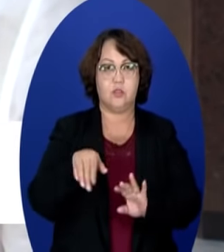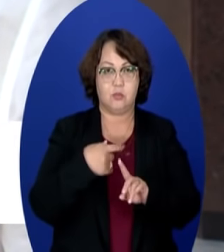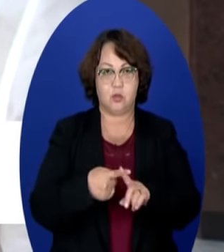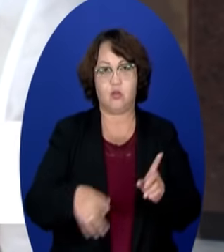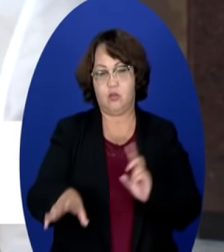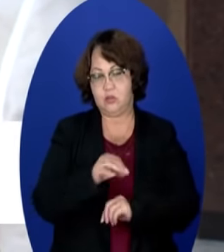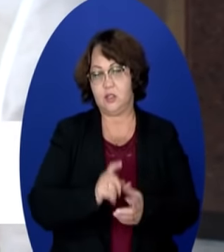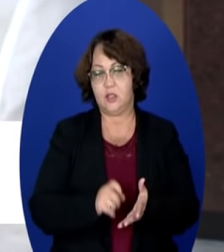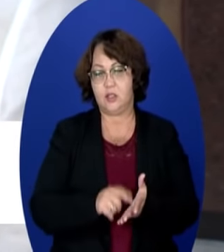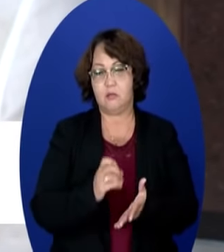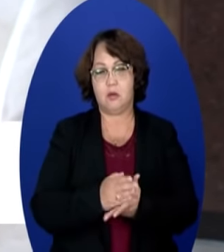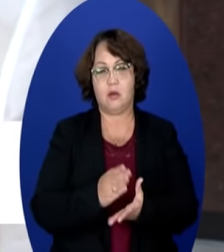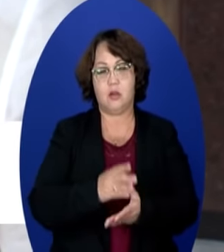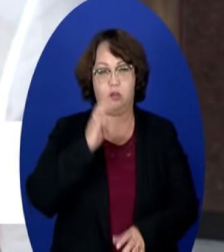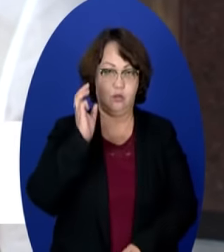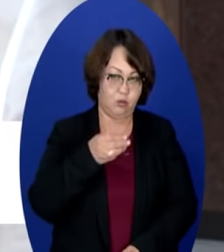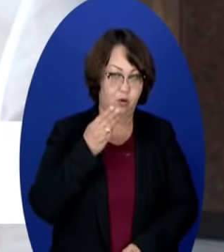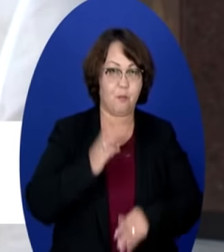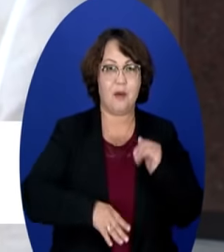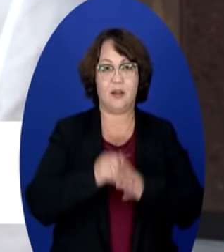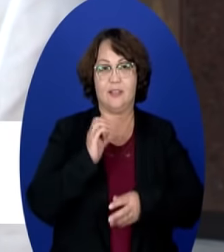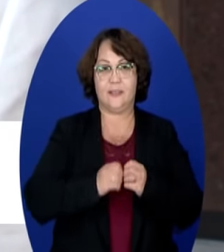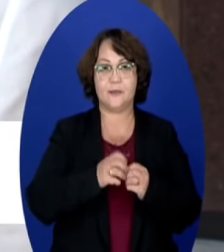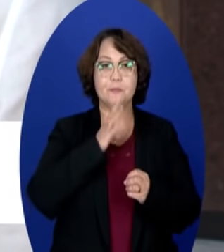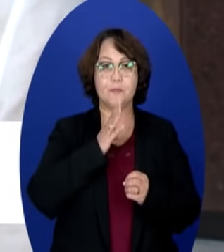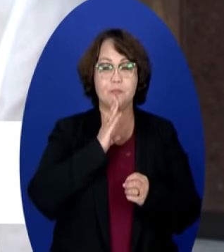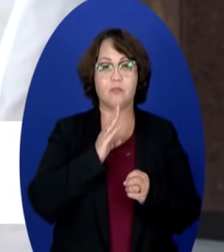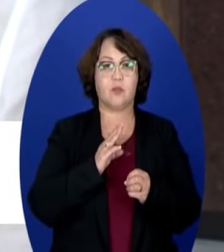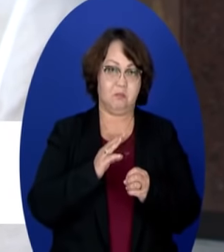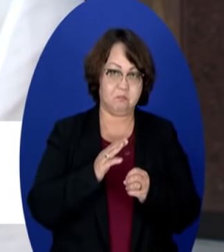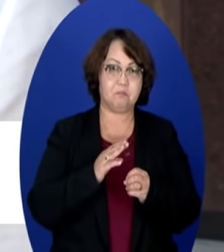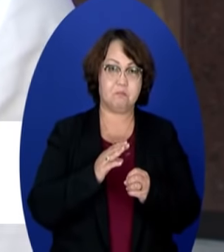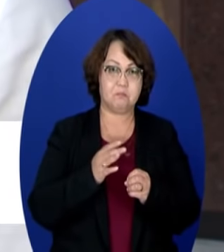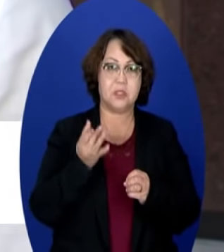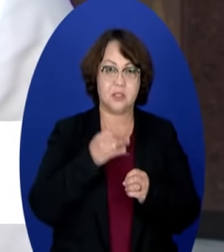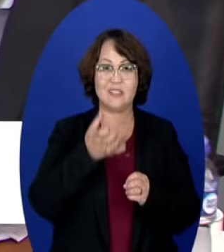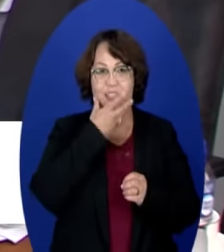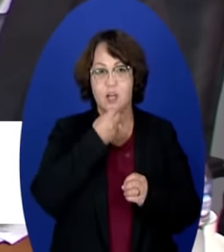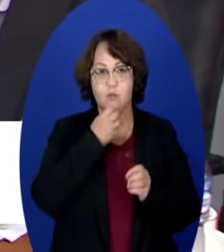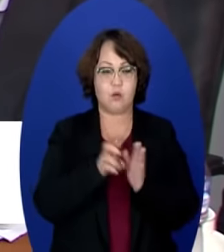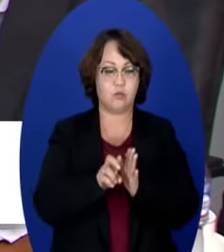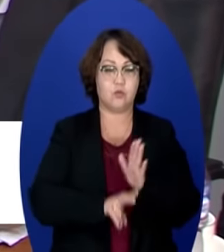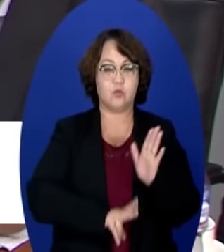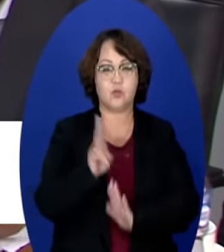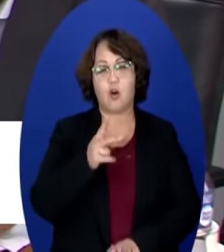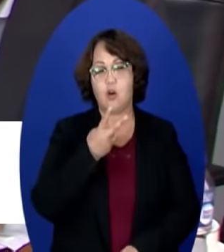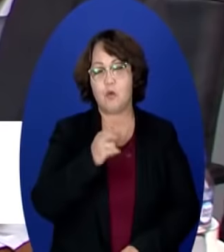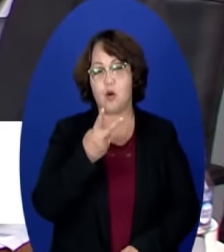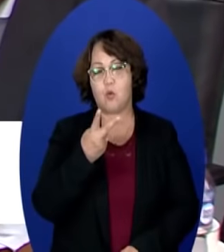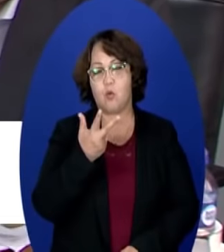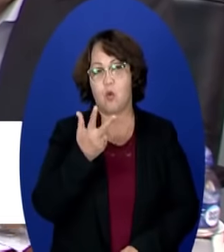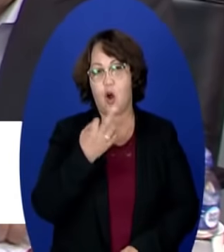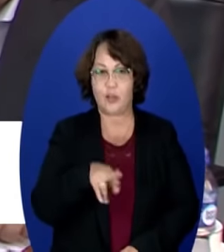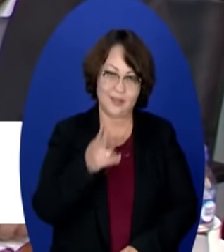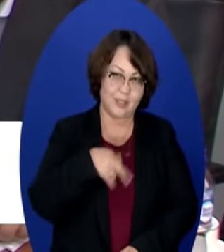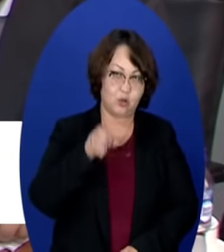орчин шаардлагатай байгаа тодорхой одоо барилга байгууламжуудыг барих энэ төр гэрчлэнгийн ийм одоо боломжууд бий болно. 2023 онд